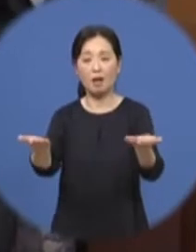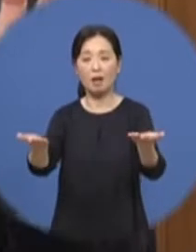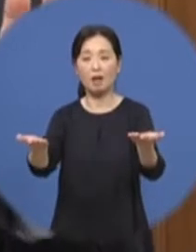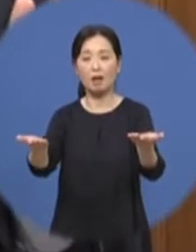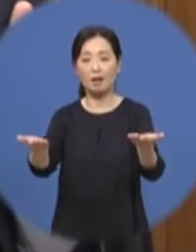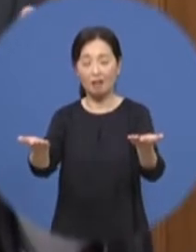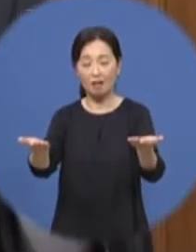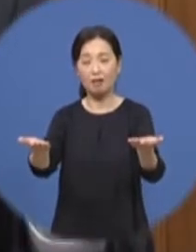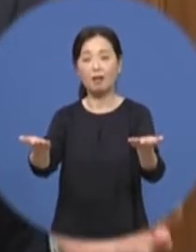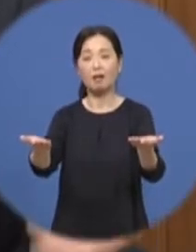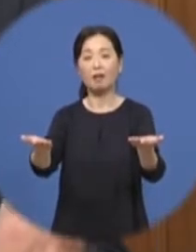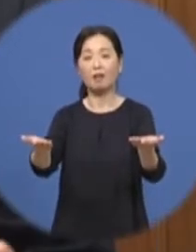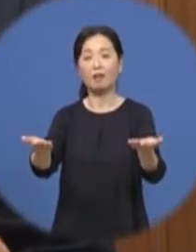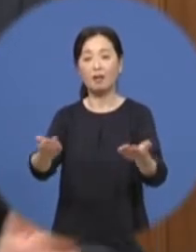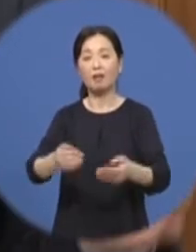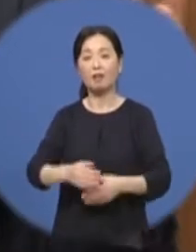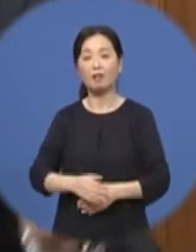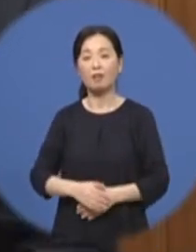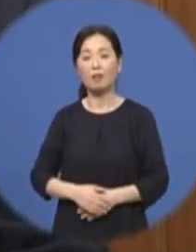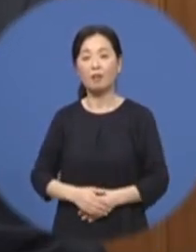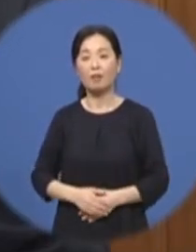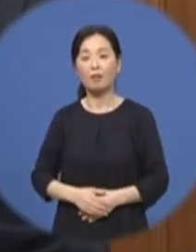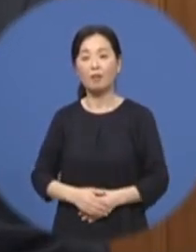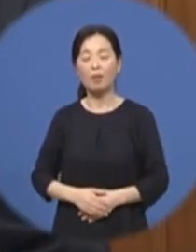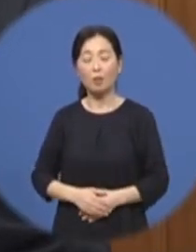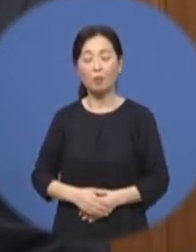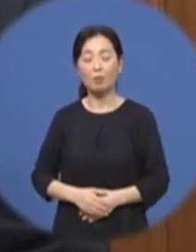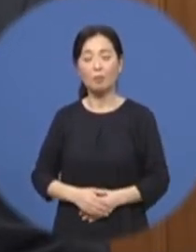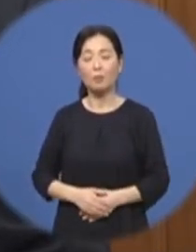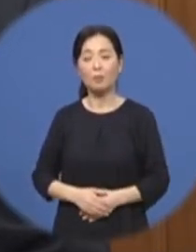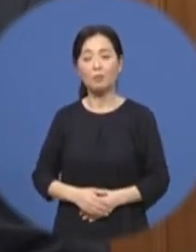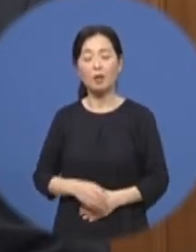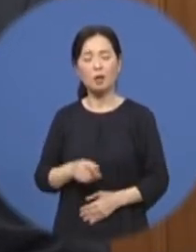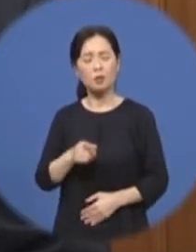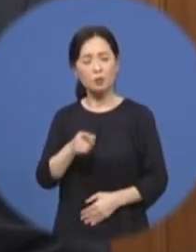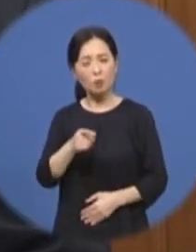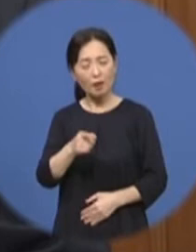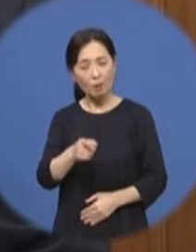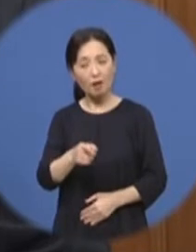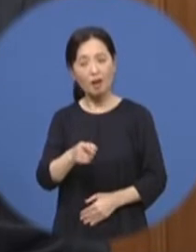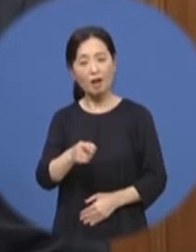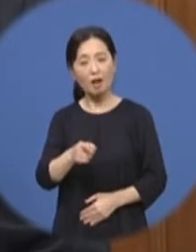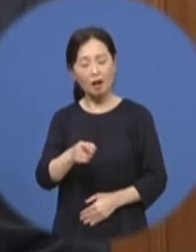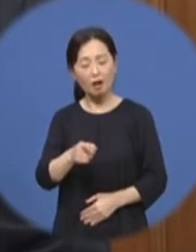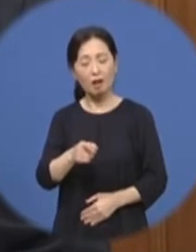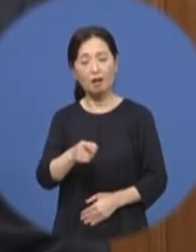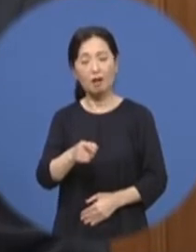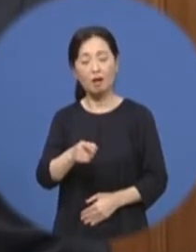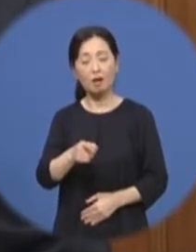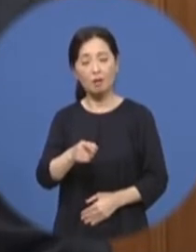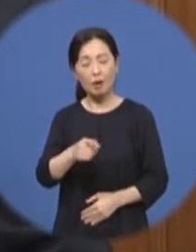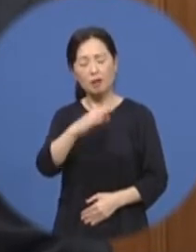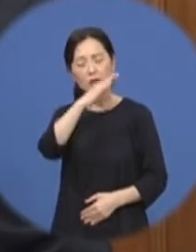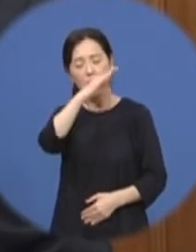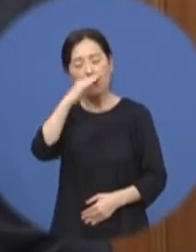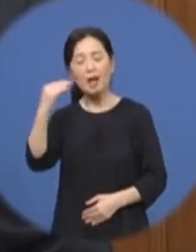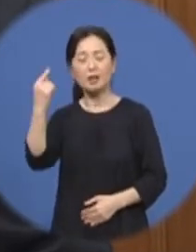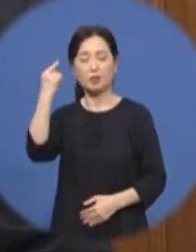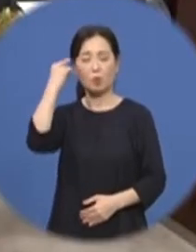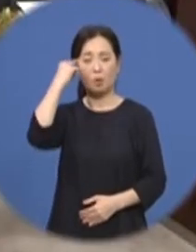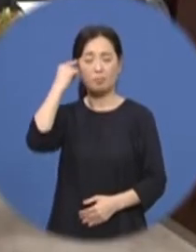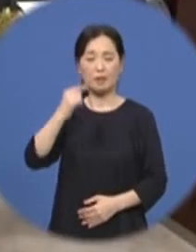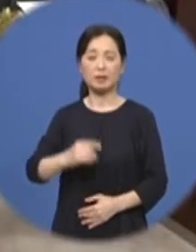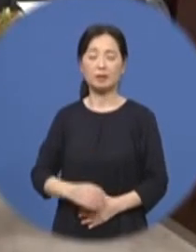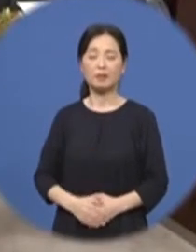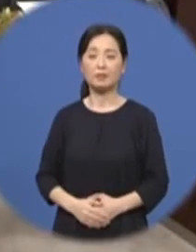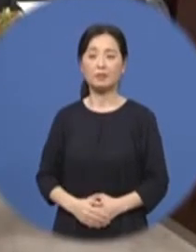からもうみんな考えて発信してんだと、これはね驚くべき、はい、立派なことなんですよ。 う ん、 そうです、 ね。